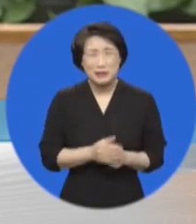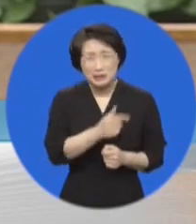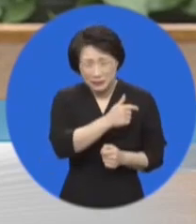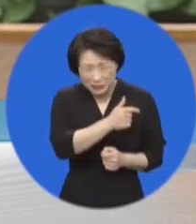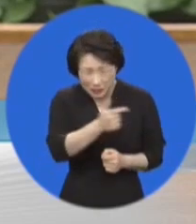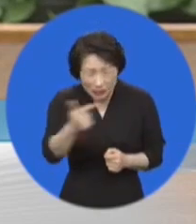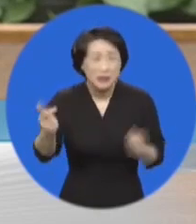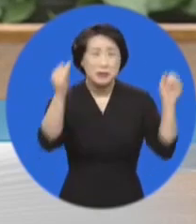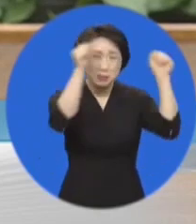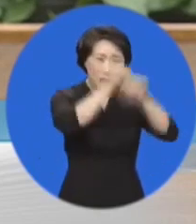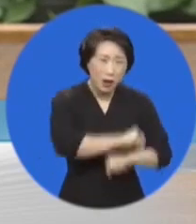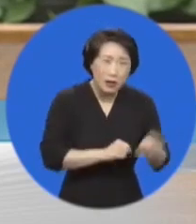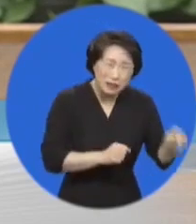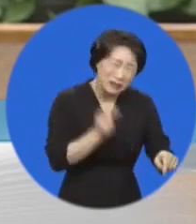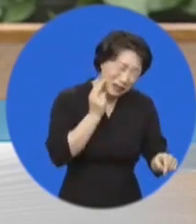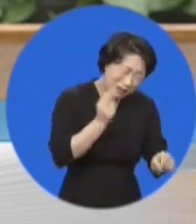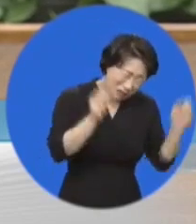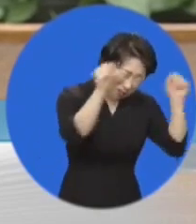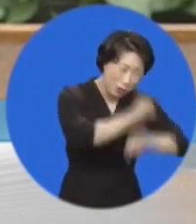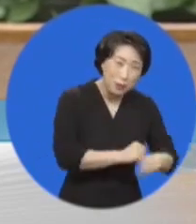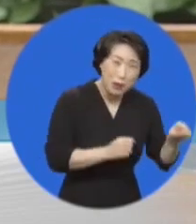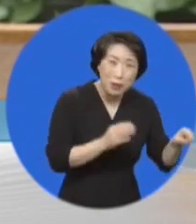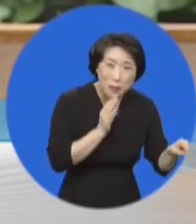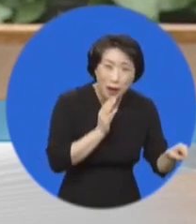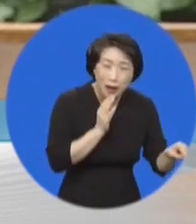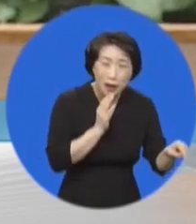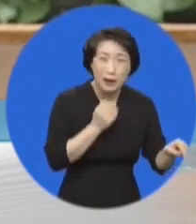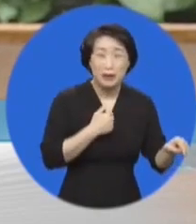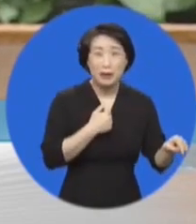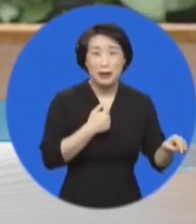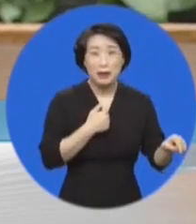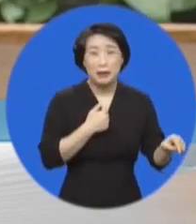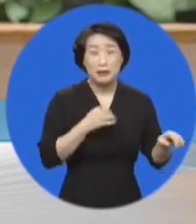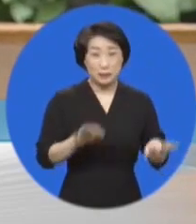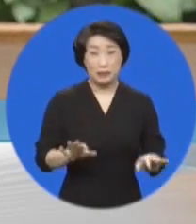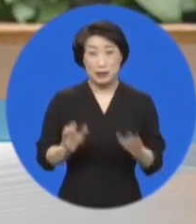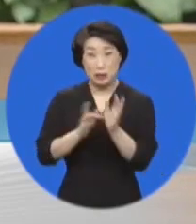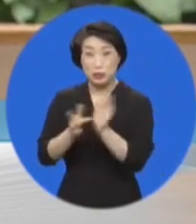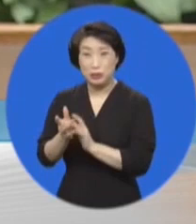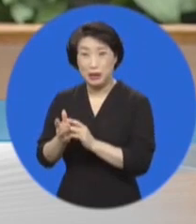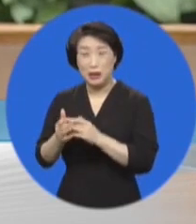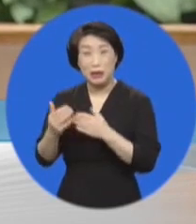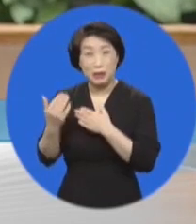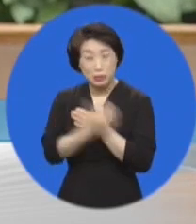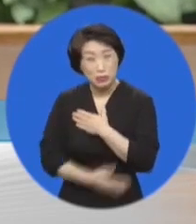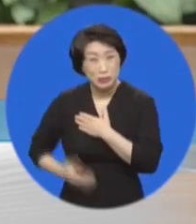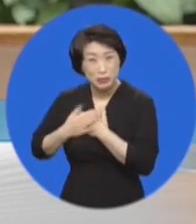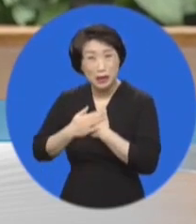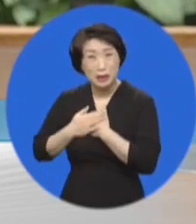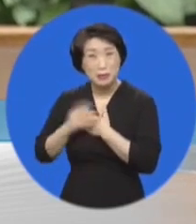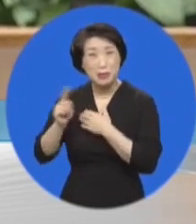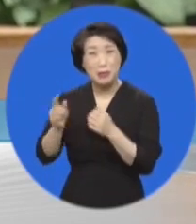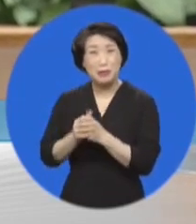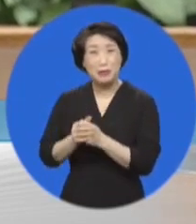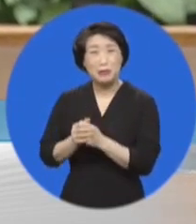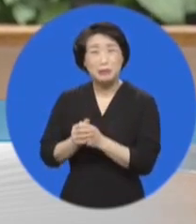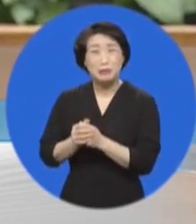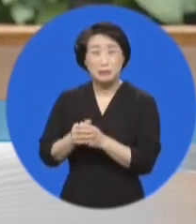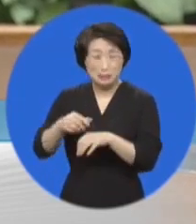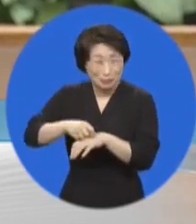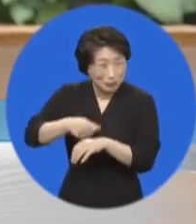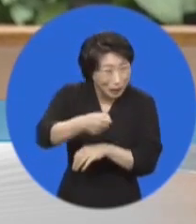어마어마한 멸망에서 나를 자기 육체를 아주 개잡듯 잡아가지고 내